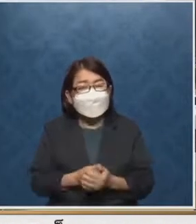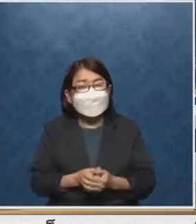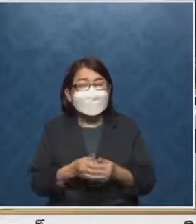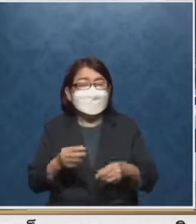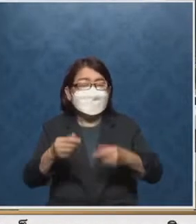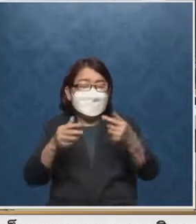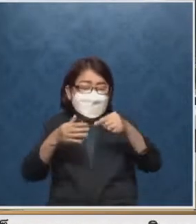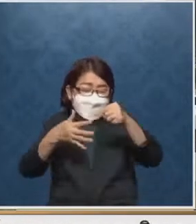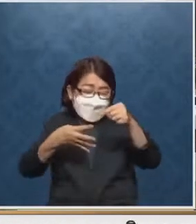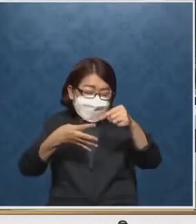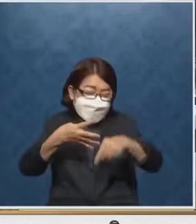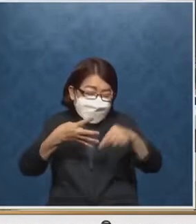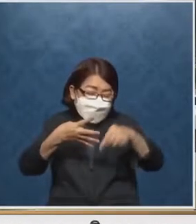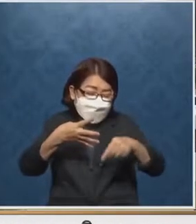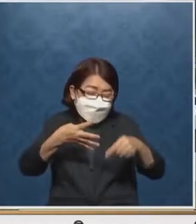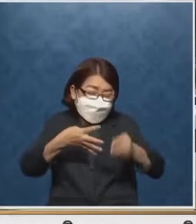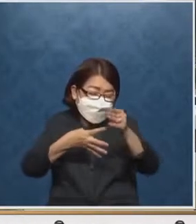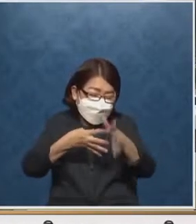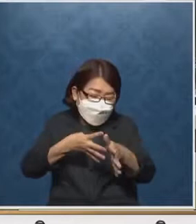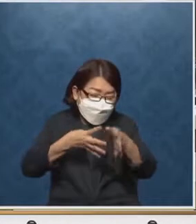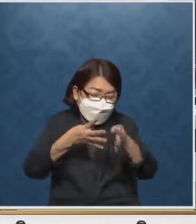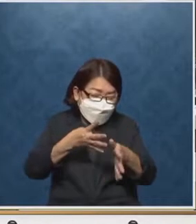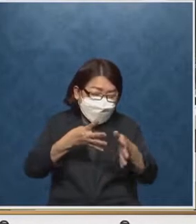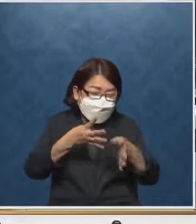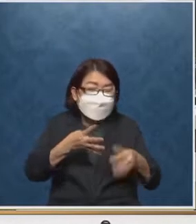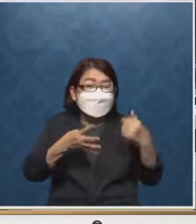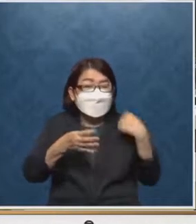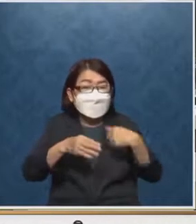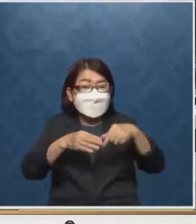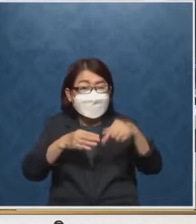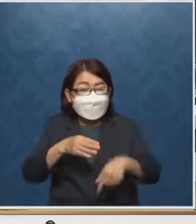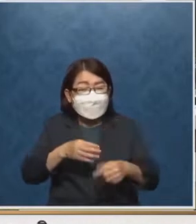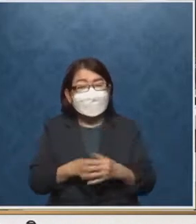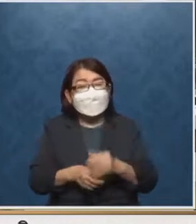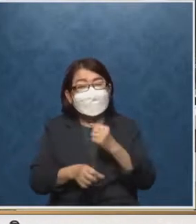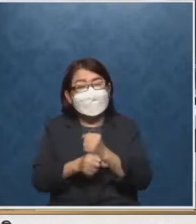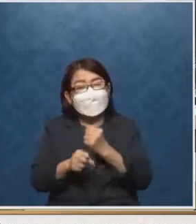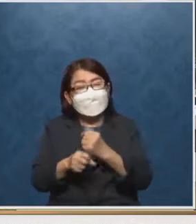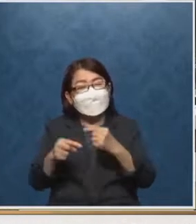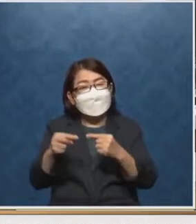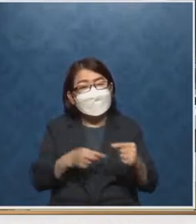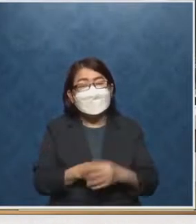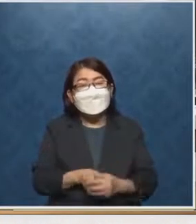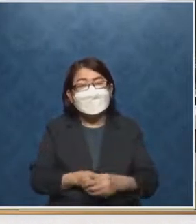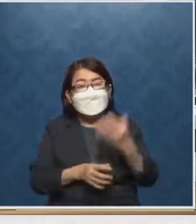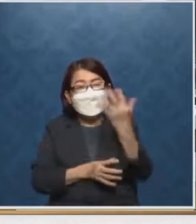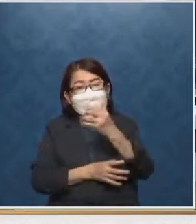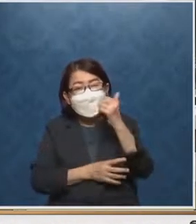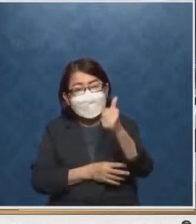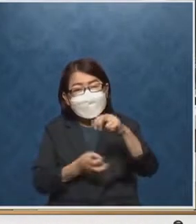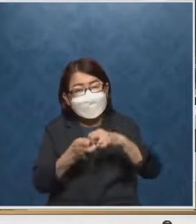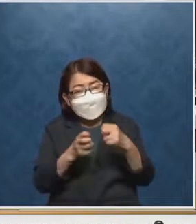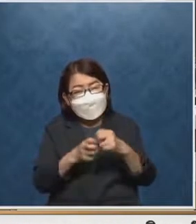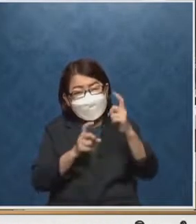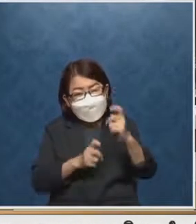มีเรื่องของยุทธศาสตร์การต่อยอดผลงานสื่อปลอดภัยและสร้างสรร